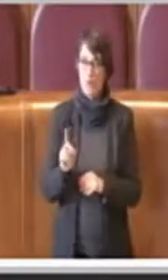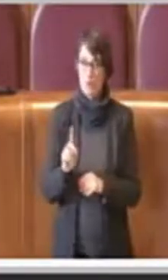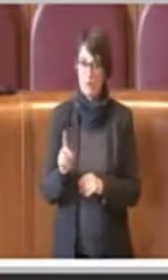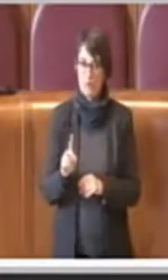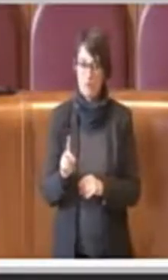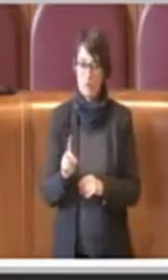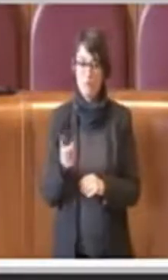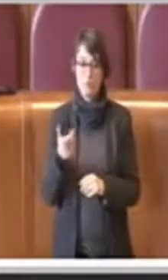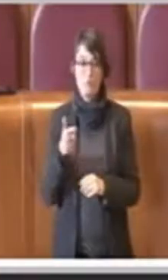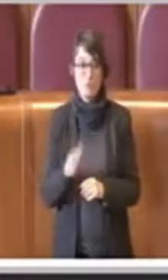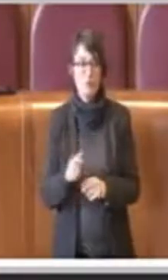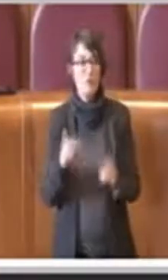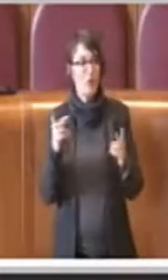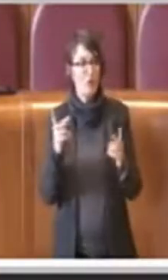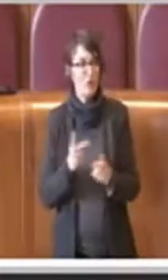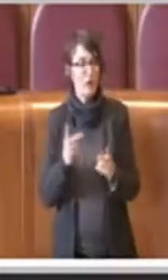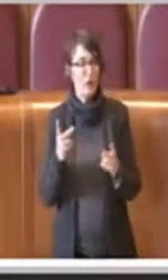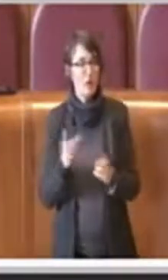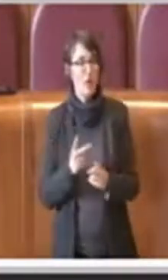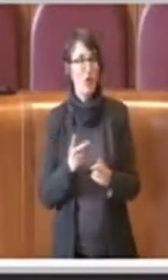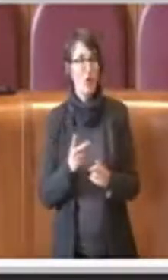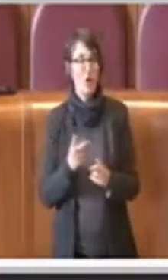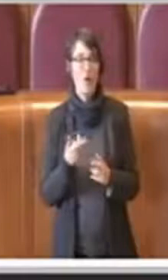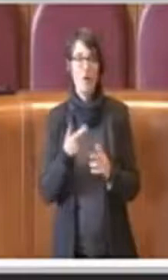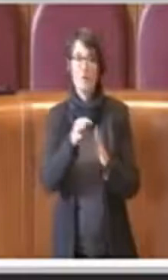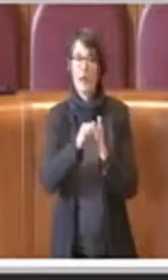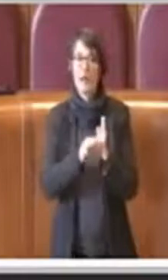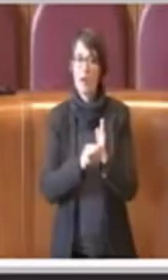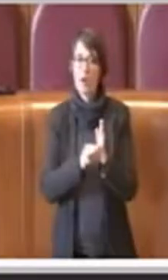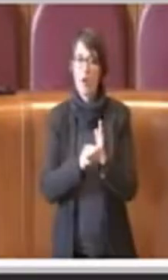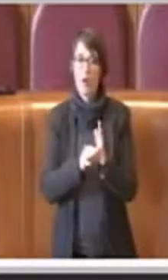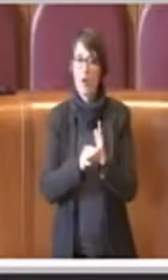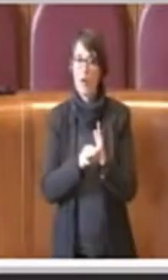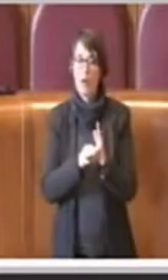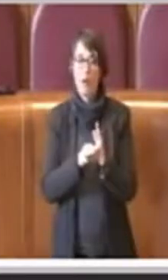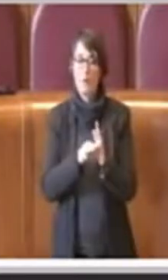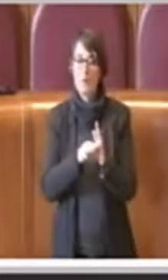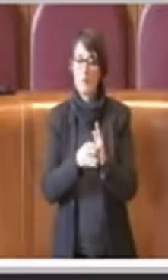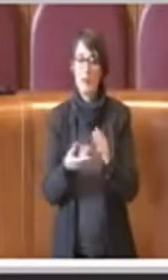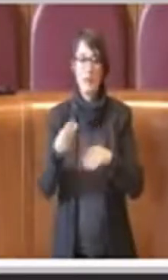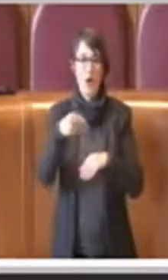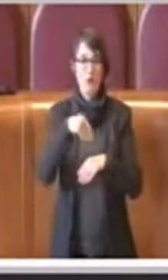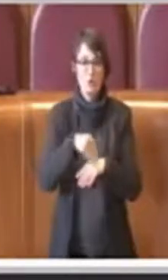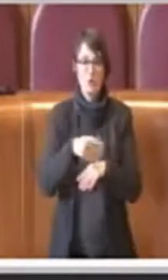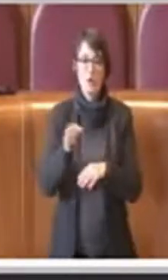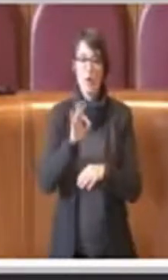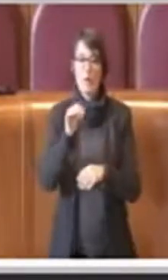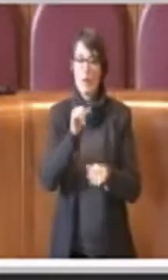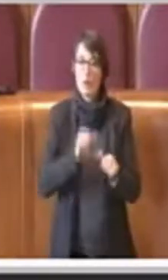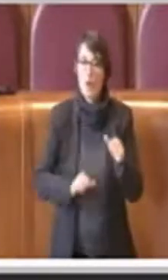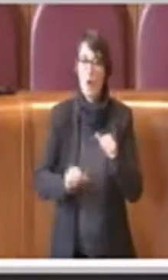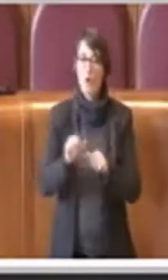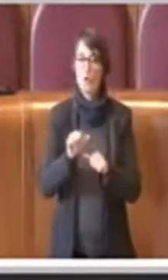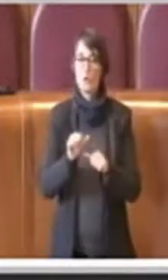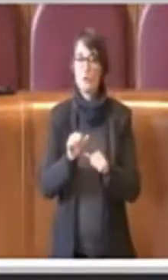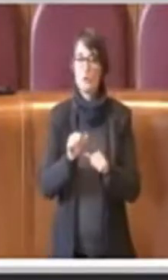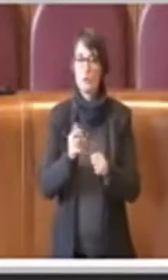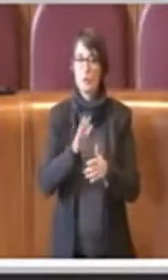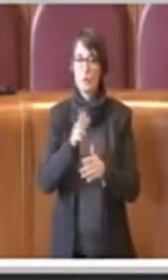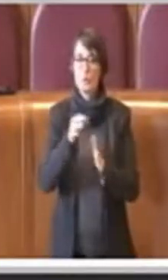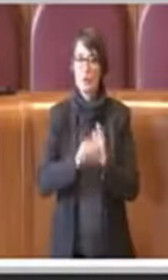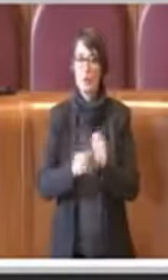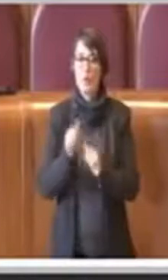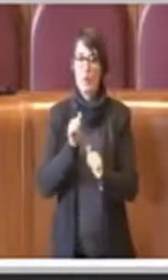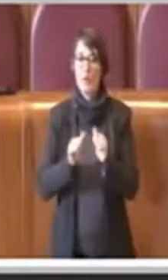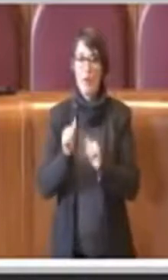sembrare incredibile, il regolamento non va ad aggiornare o sostituire un regolamento